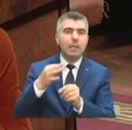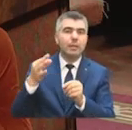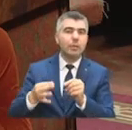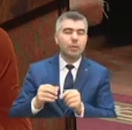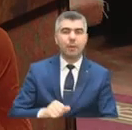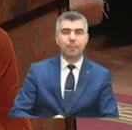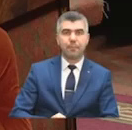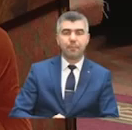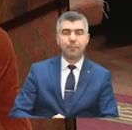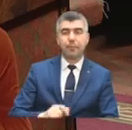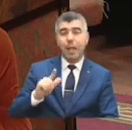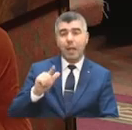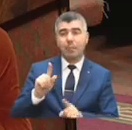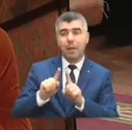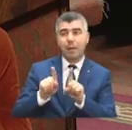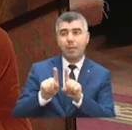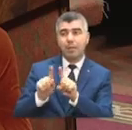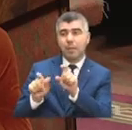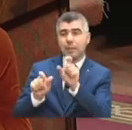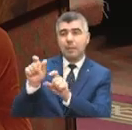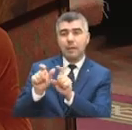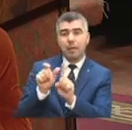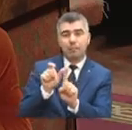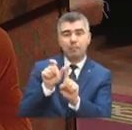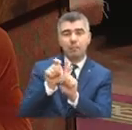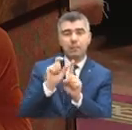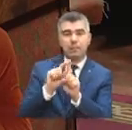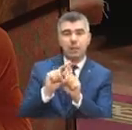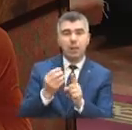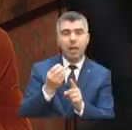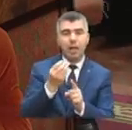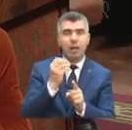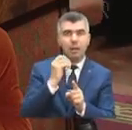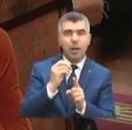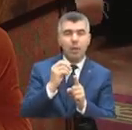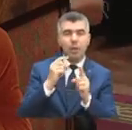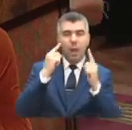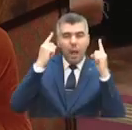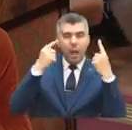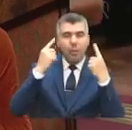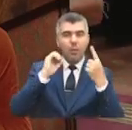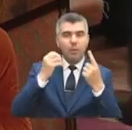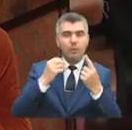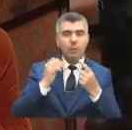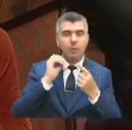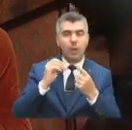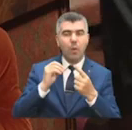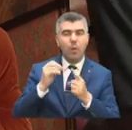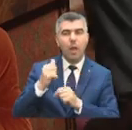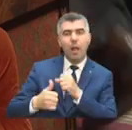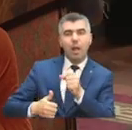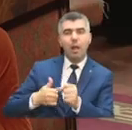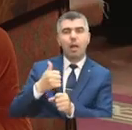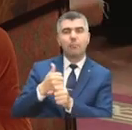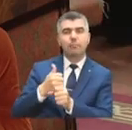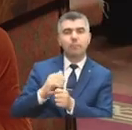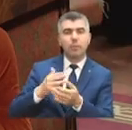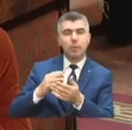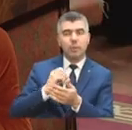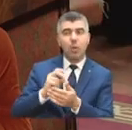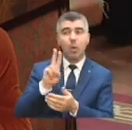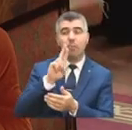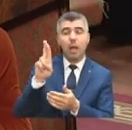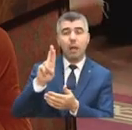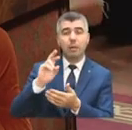فيما يخص مربي الماشية، مكنت الإجراءات اللي نزلتها الحكومة منذ الموسم الماضي باستمرار وتنفيذاً للتعليمات